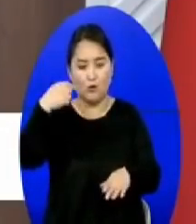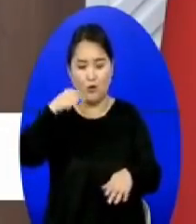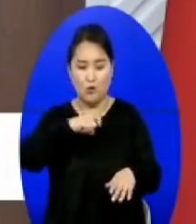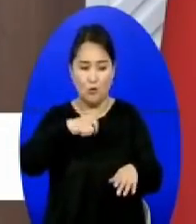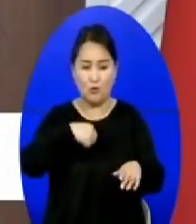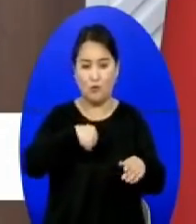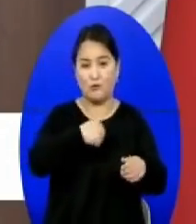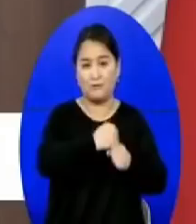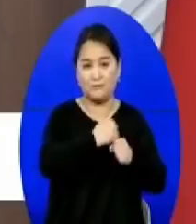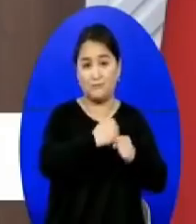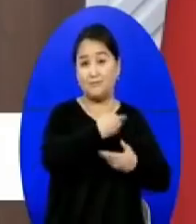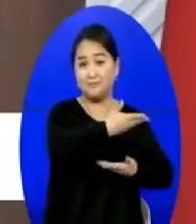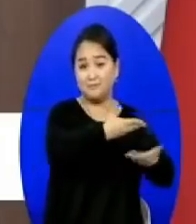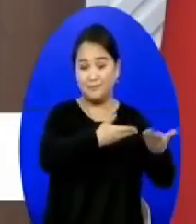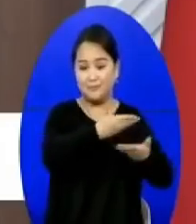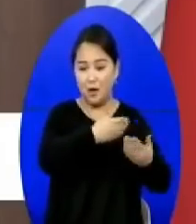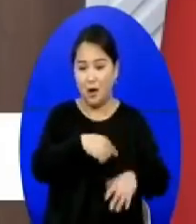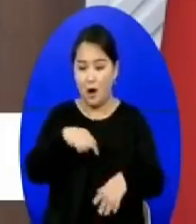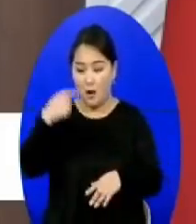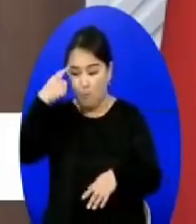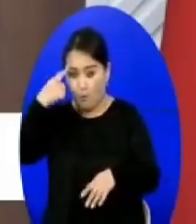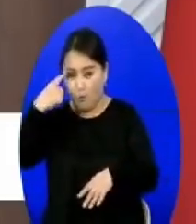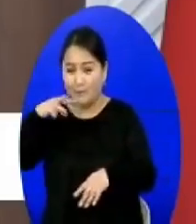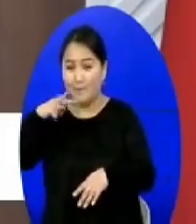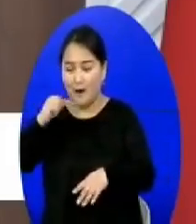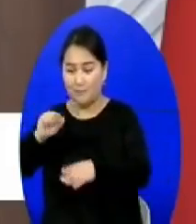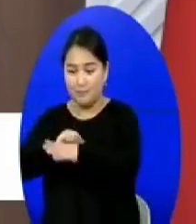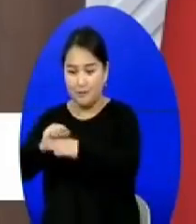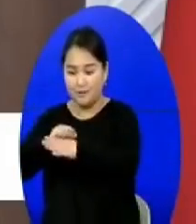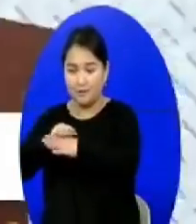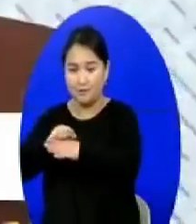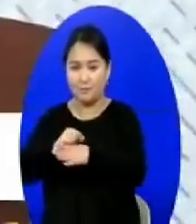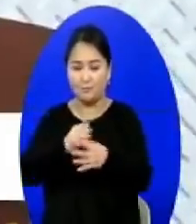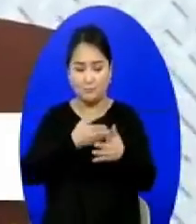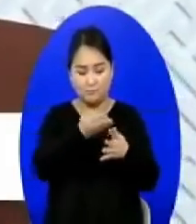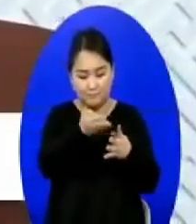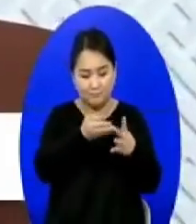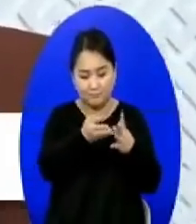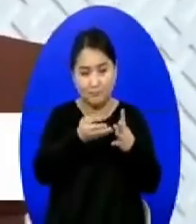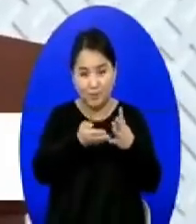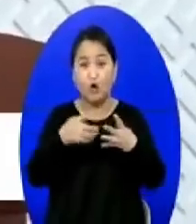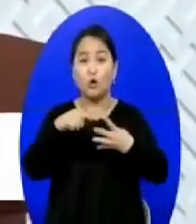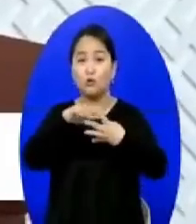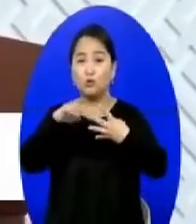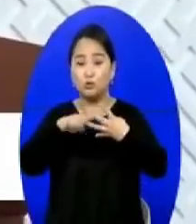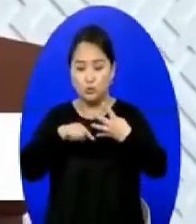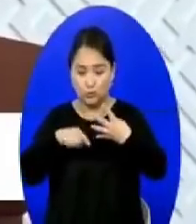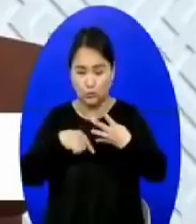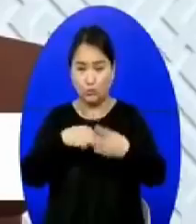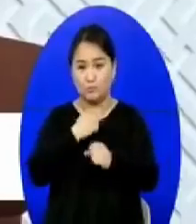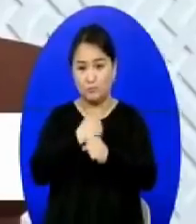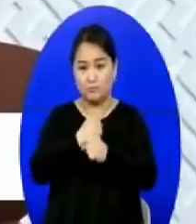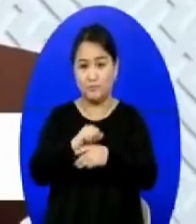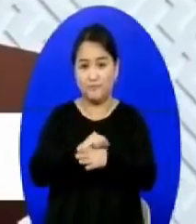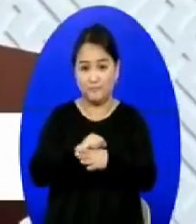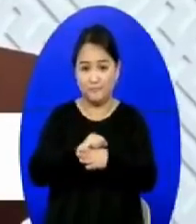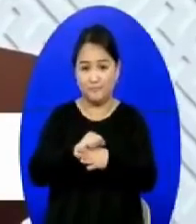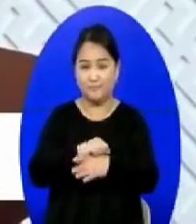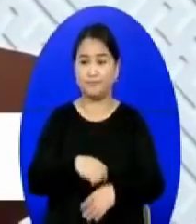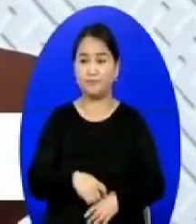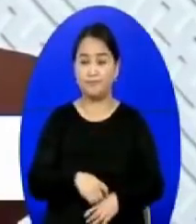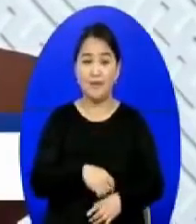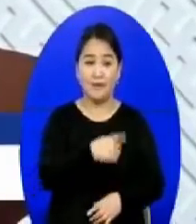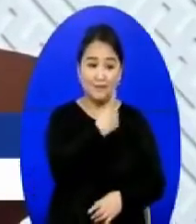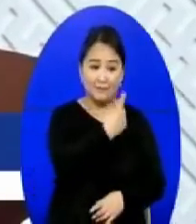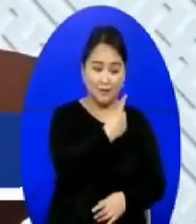нийлүүлэх ийм гэрээний дагуу гэсэн юм. 4 их үсээр бэлтжээ. Нэг нь 7 хоногт 2 удаа зогсох, нөгөөх